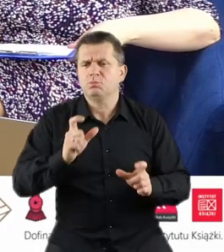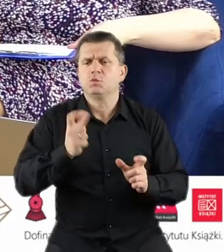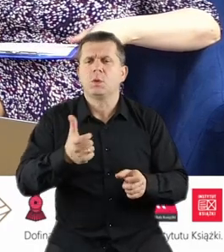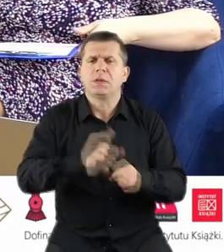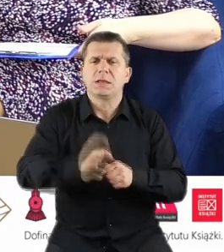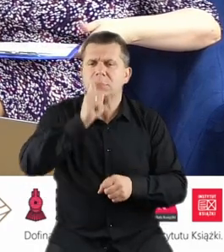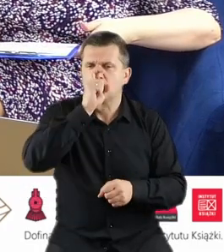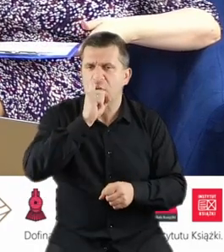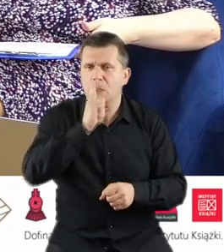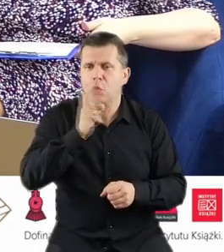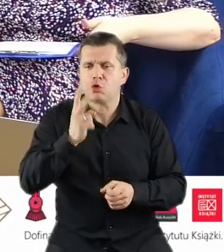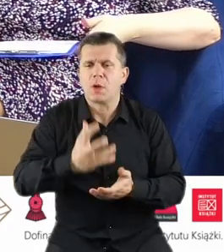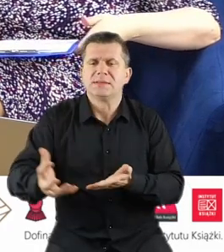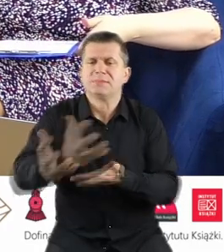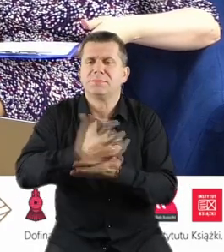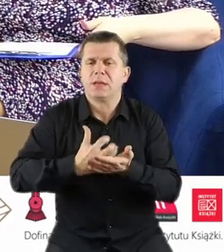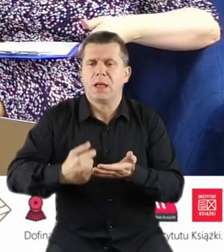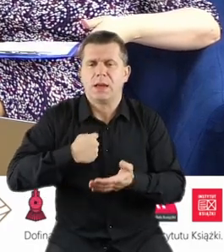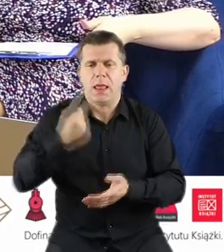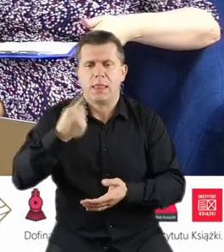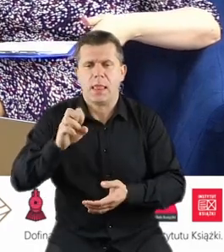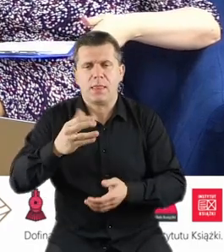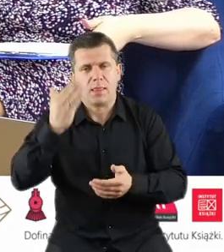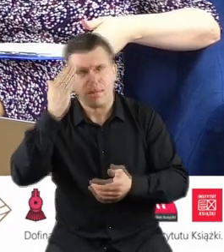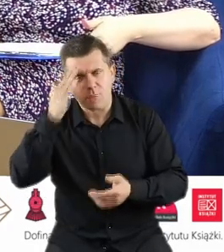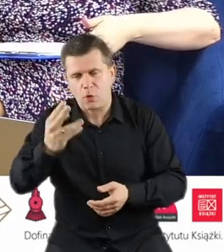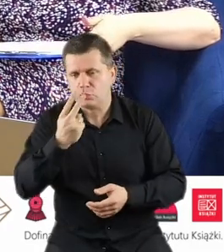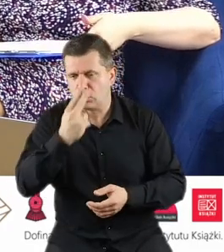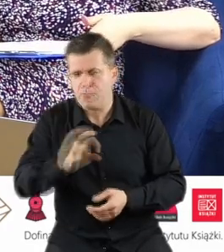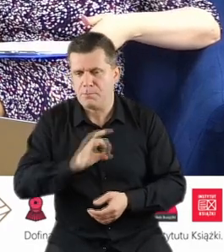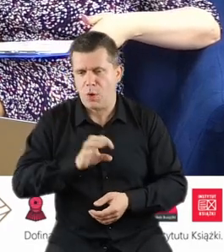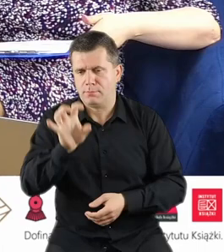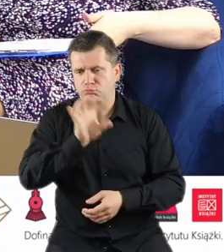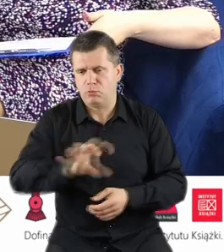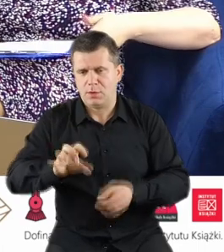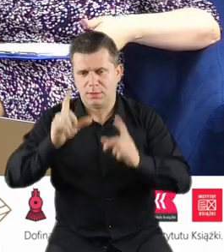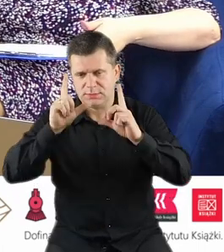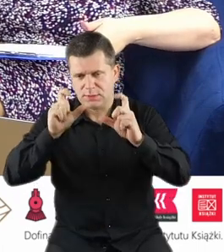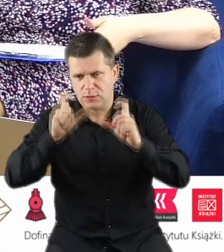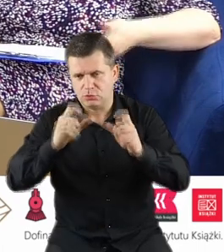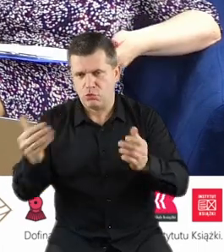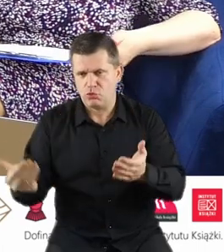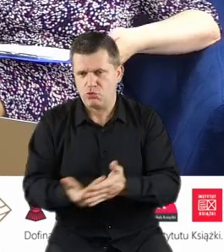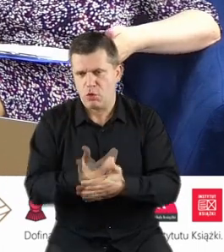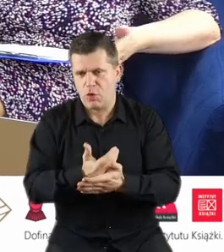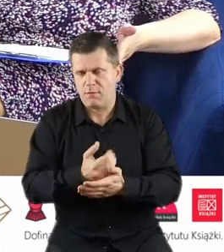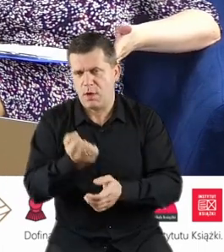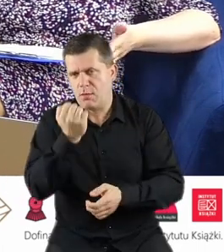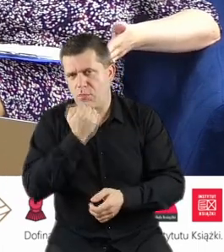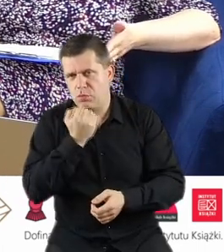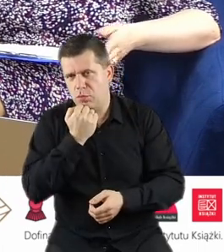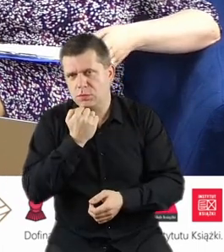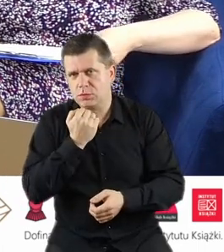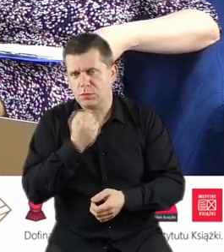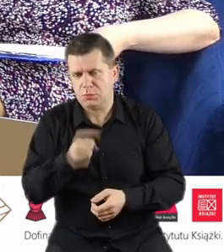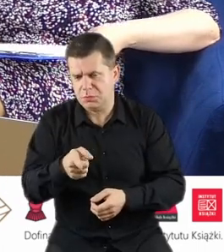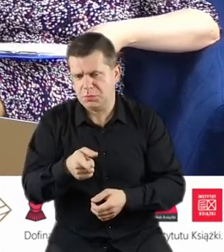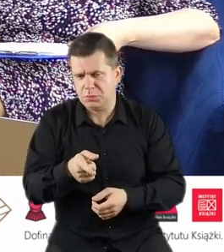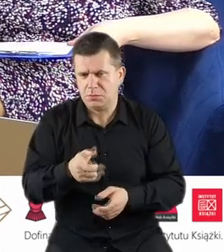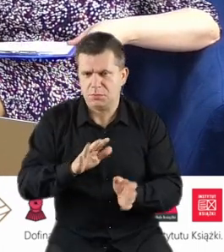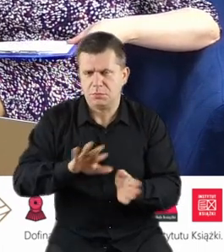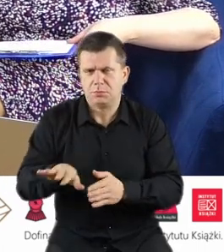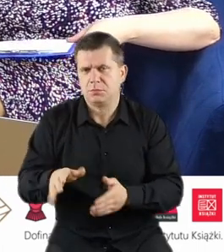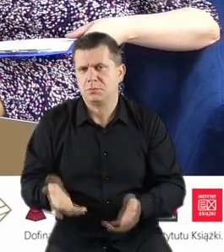złego w tym, że ktoś zbiera od nas dane? Wolę zobaczyć na swojej przeglądarce zdjęcie nowej kolekcji butów niż wiertarki, bo mnie to w ogóle nie